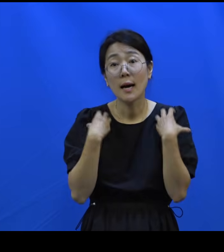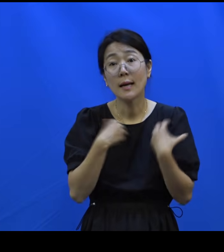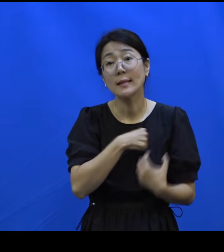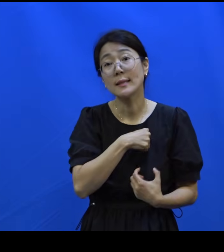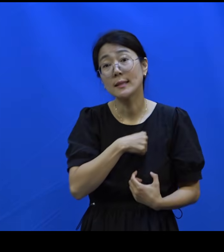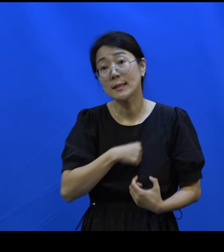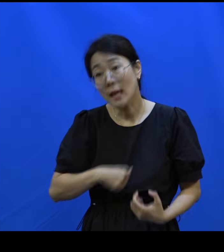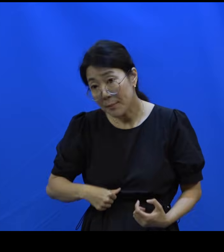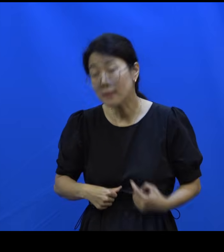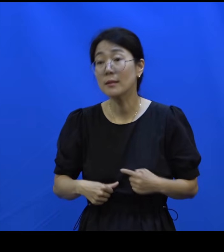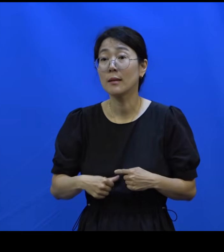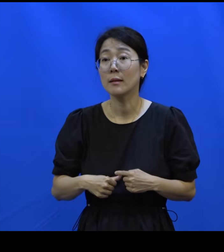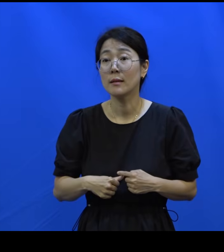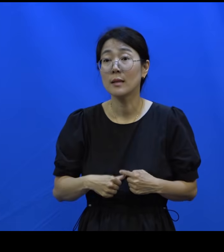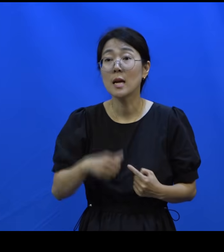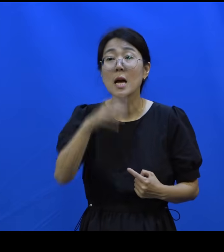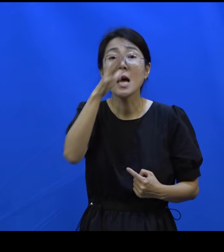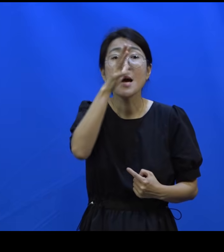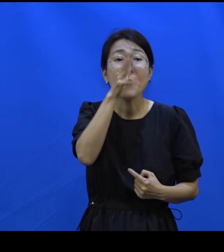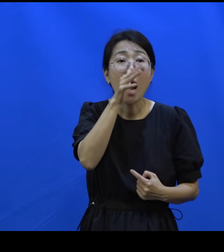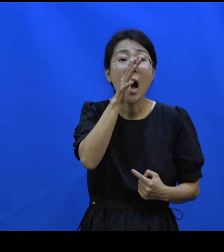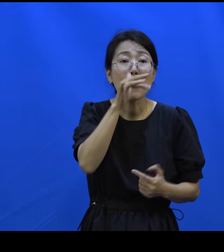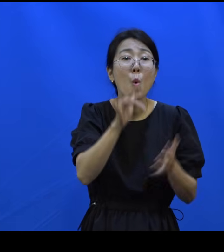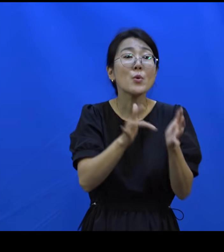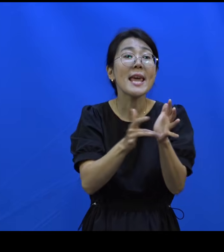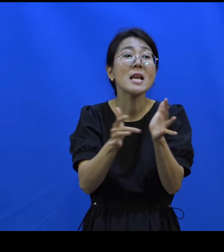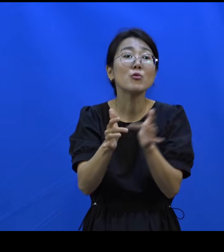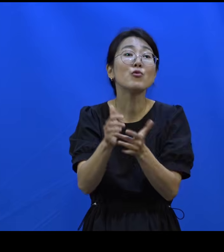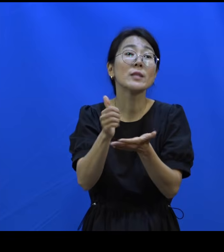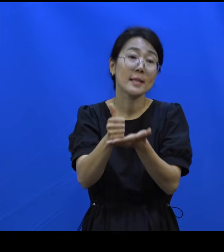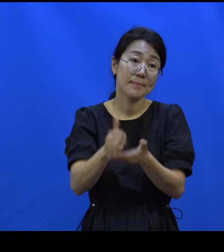그리스도가 바보처럼 살았어요, 사실은.